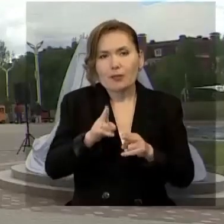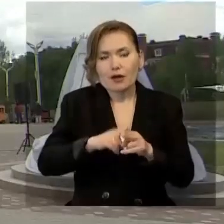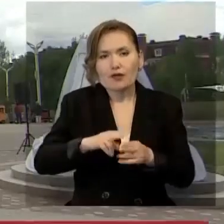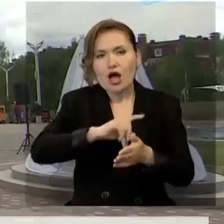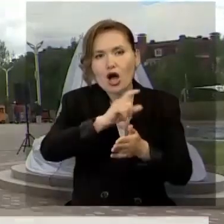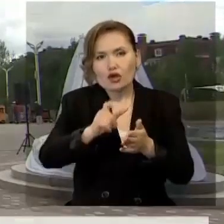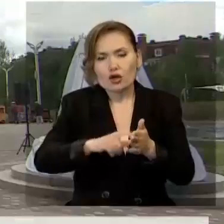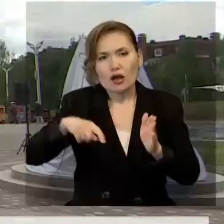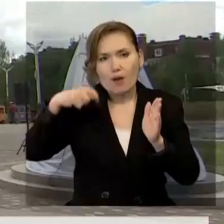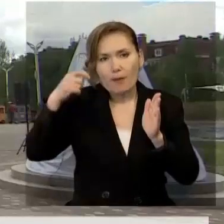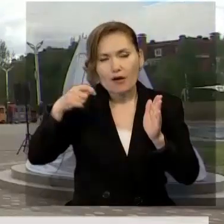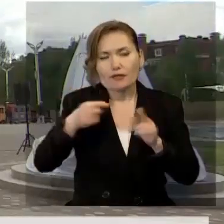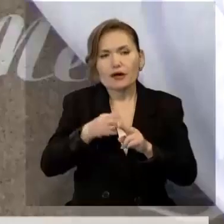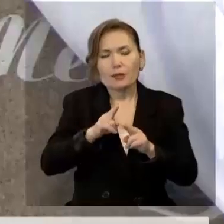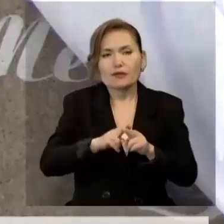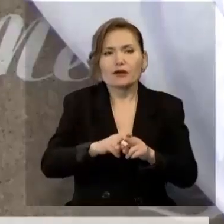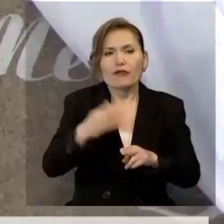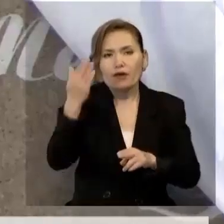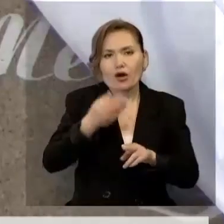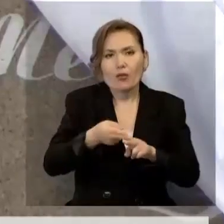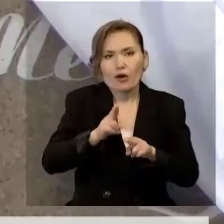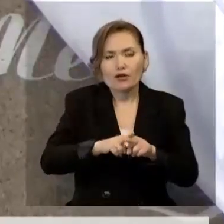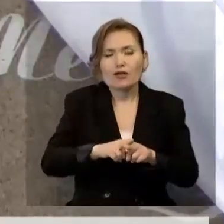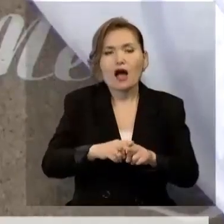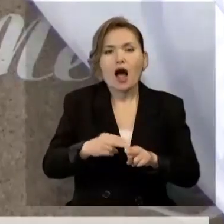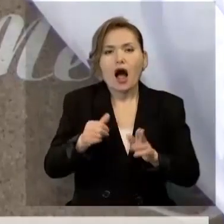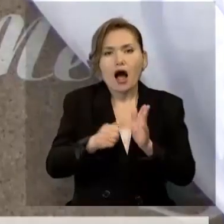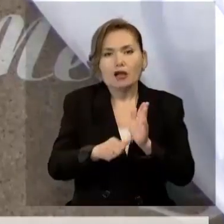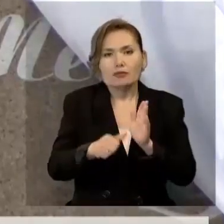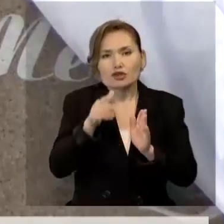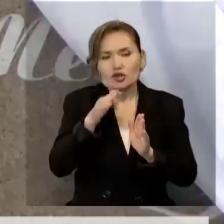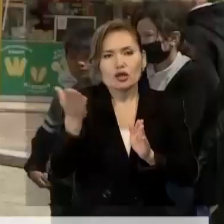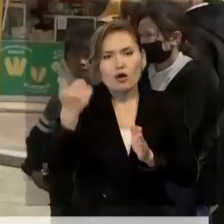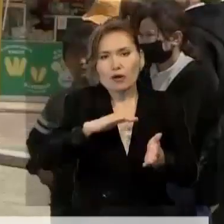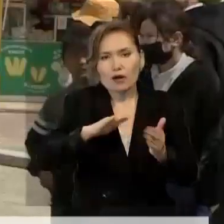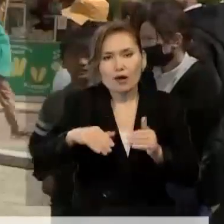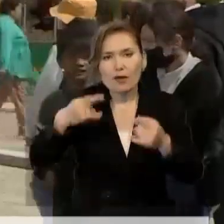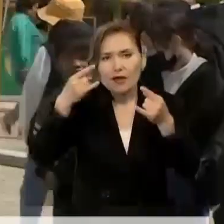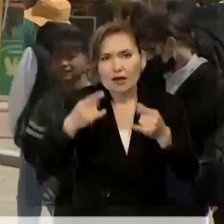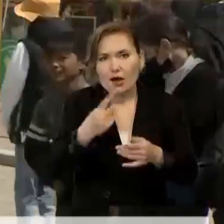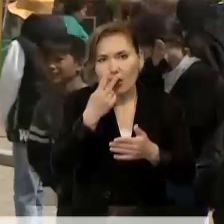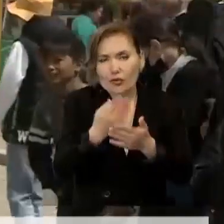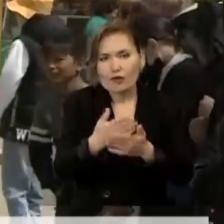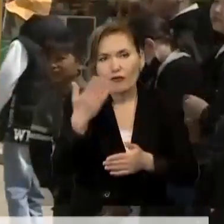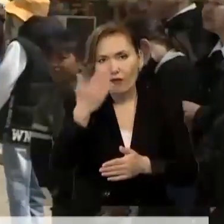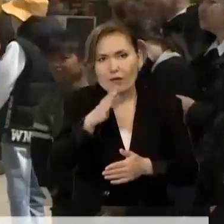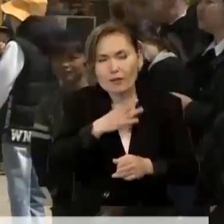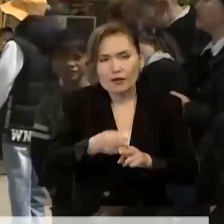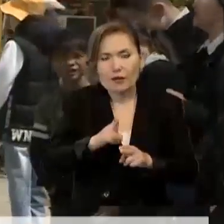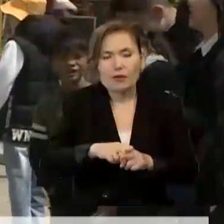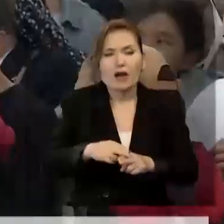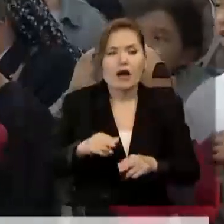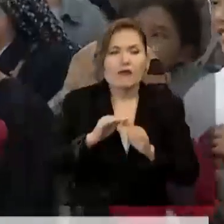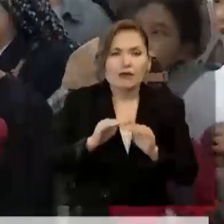бойынша түсірілген режиссер Абдолла Қарсақбаевтың бұл туындысы осыдан 60 жылдай уақыт бұрын экранға жол тартқан. Содан бері